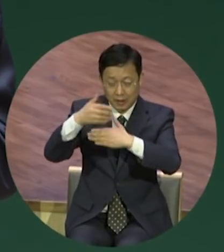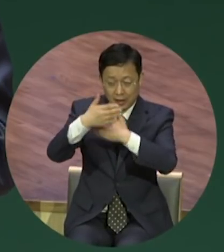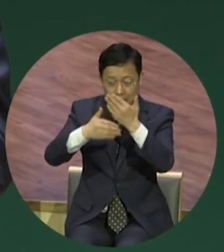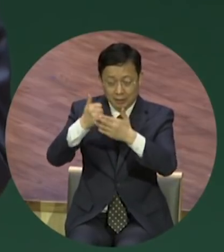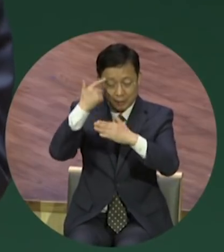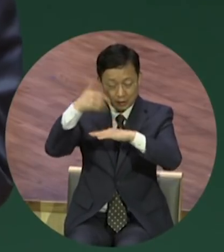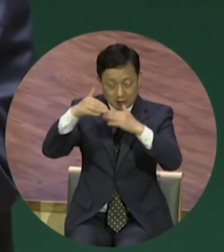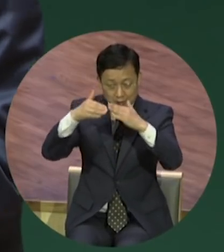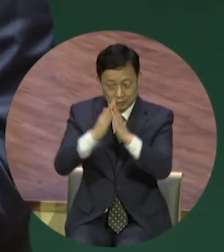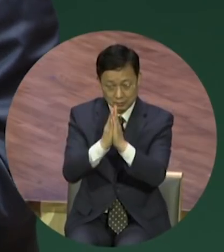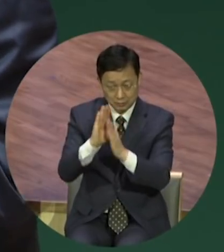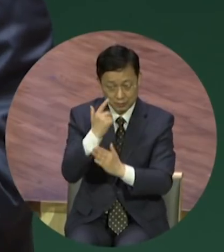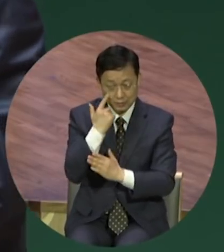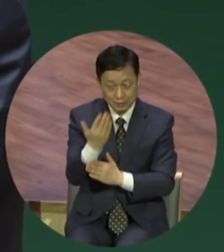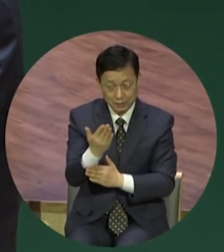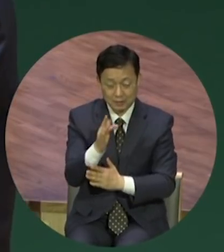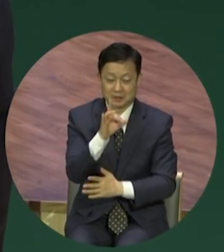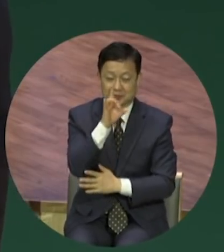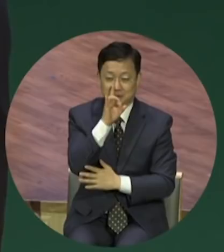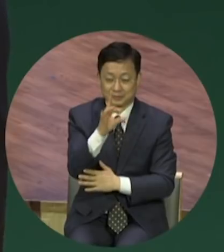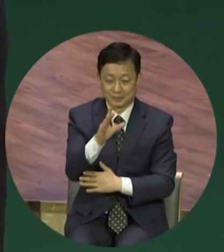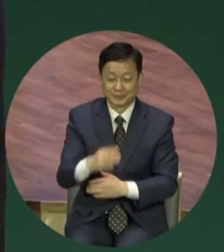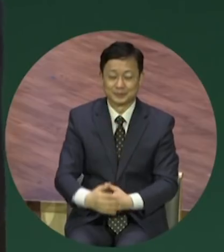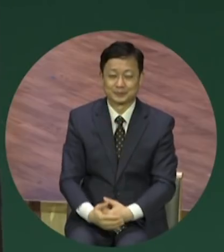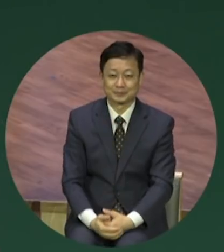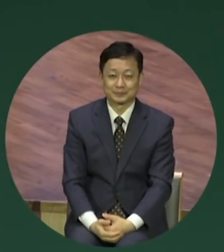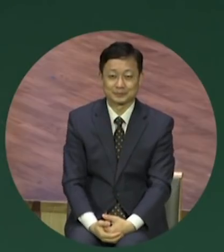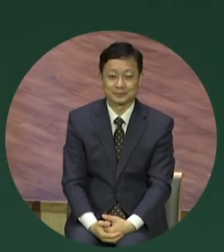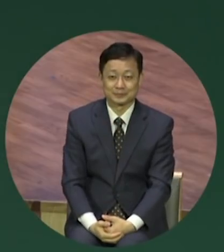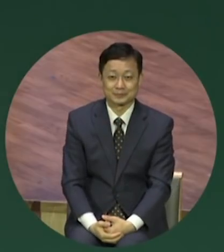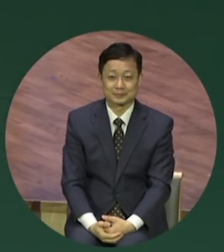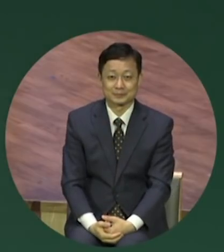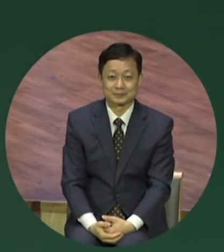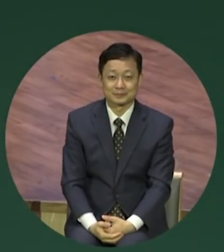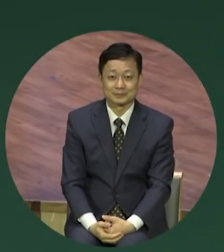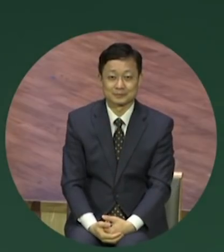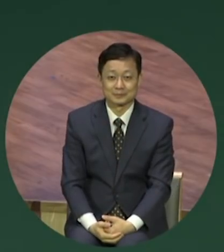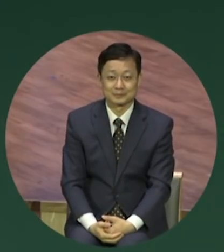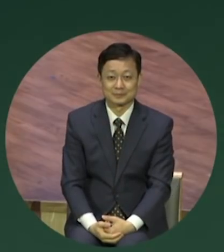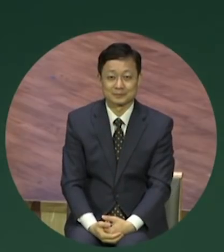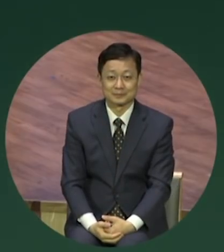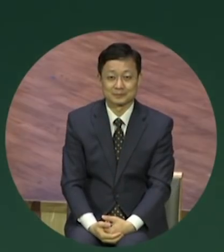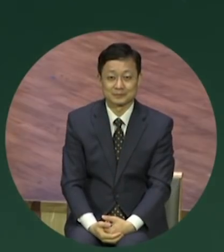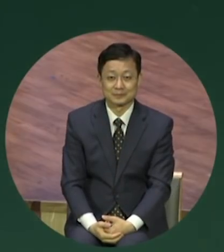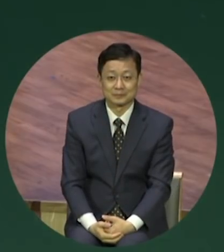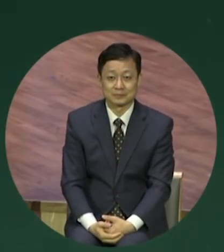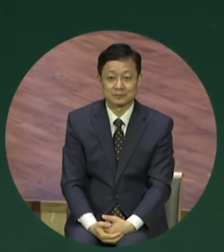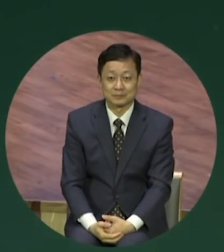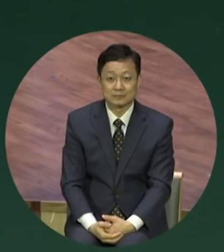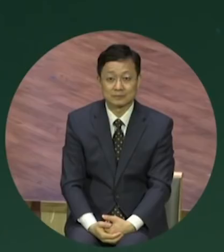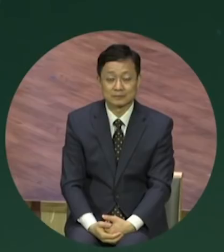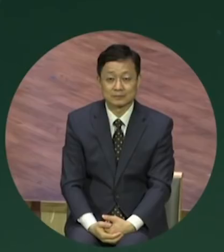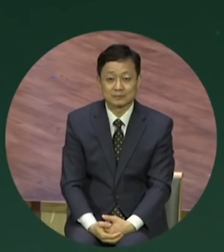God's absolute plan will never fail. 여기서 우리 지금 굉장한